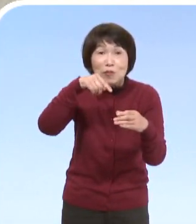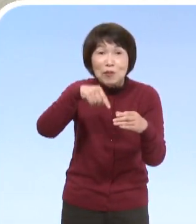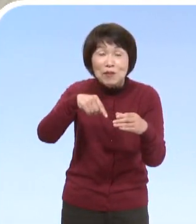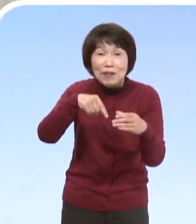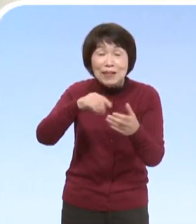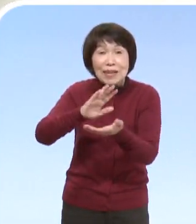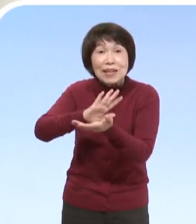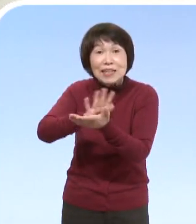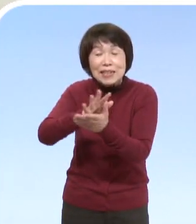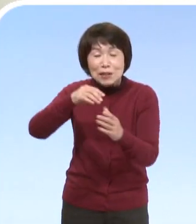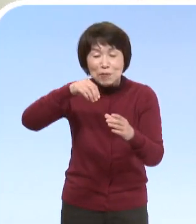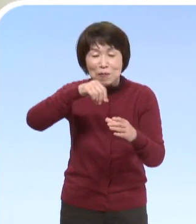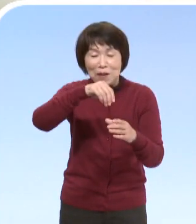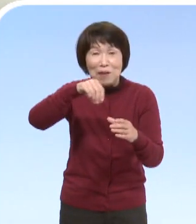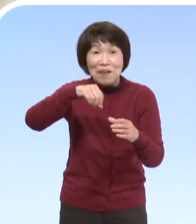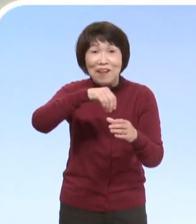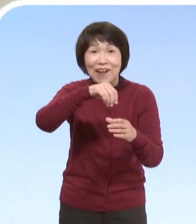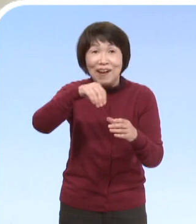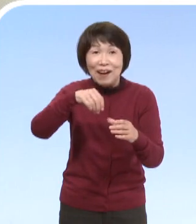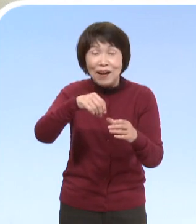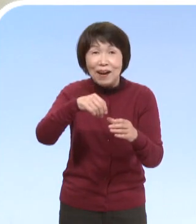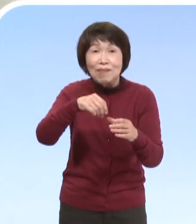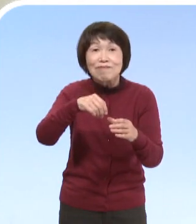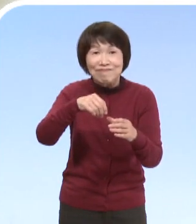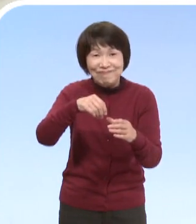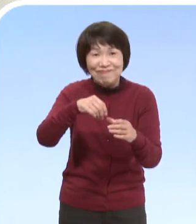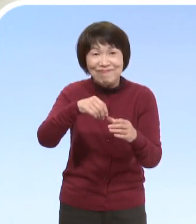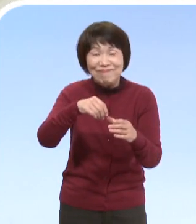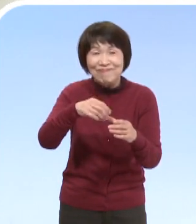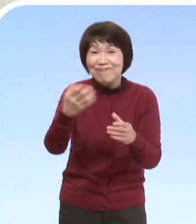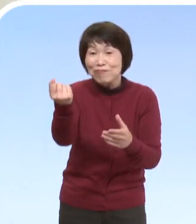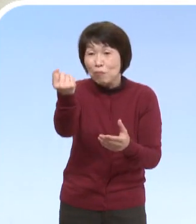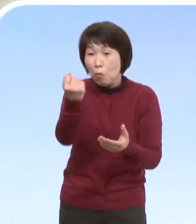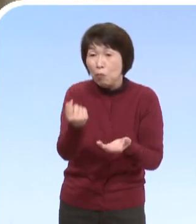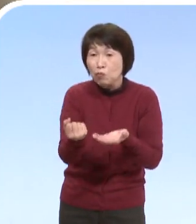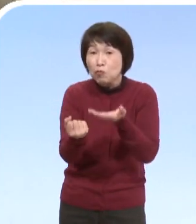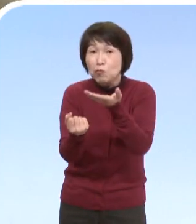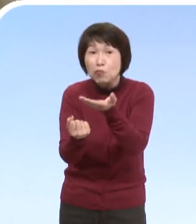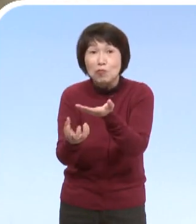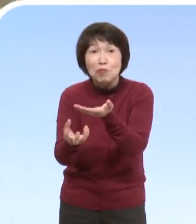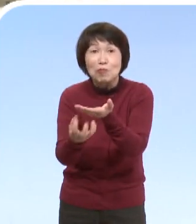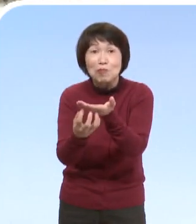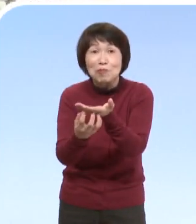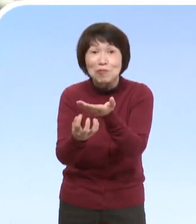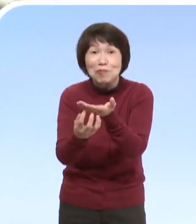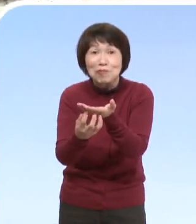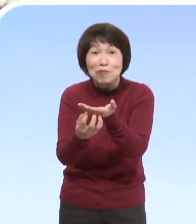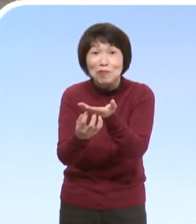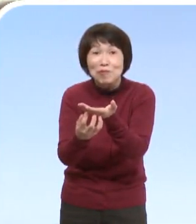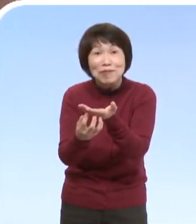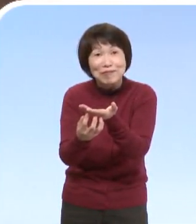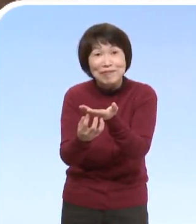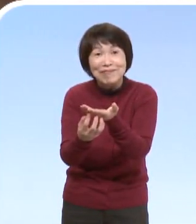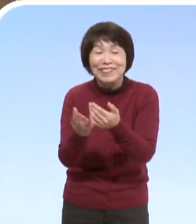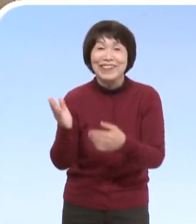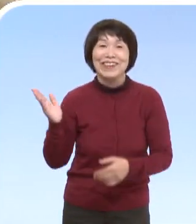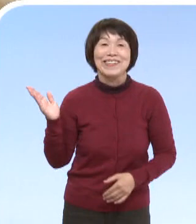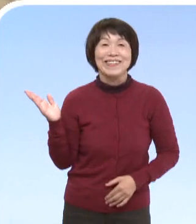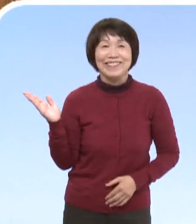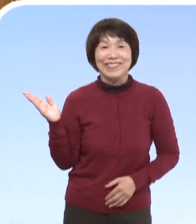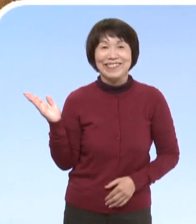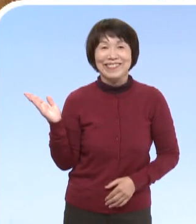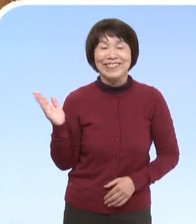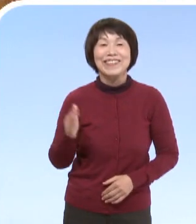て、その上にチーズをトッピングし、オーブンで焼いたら、